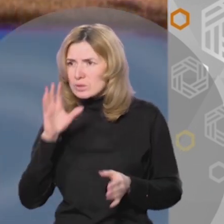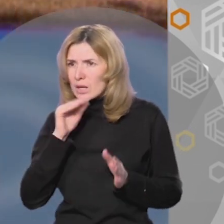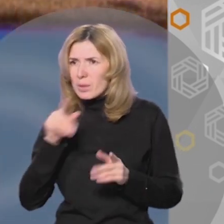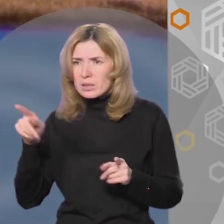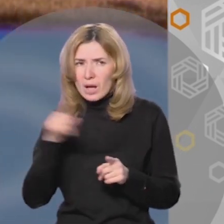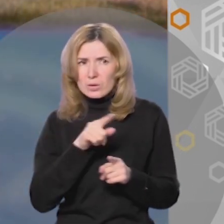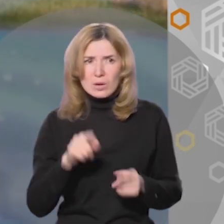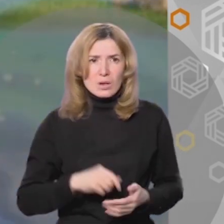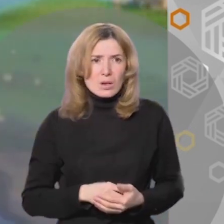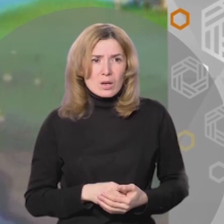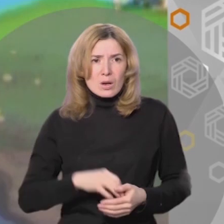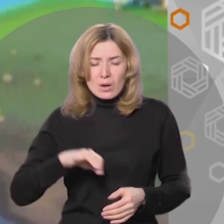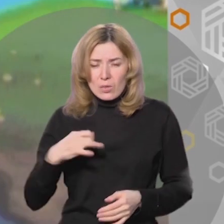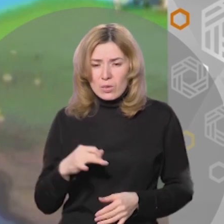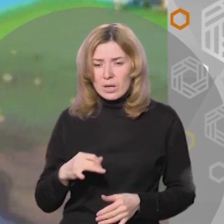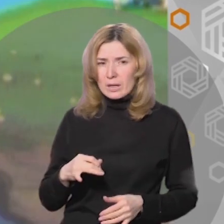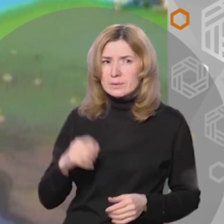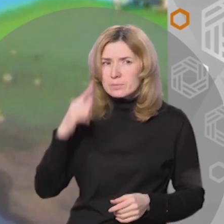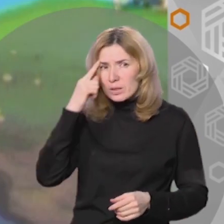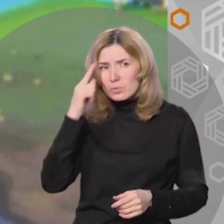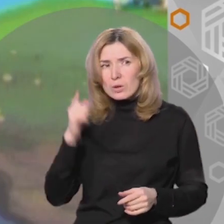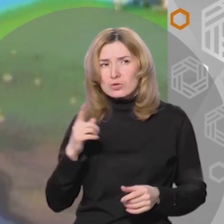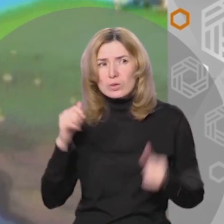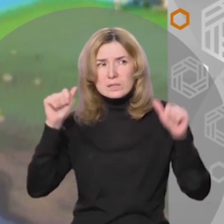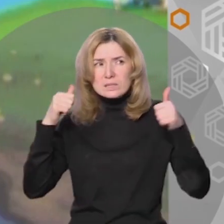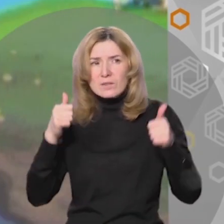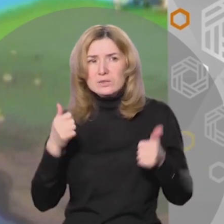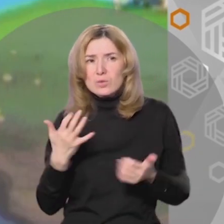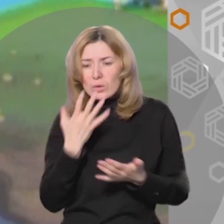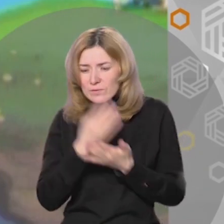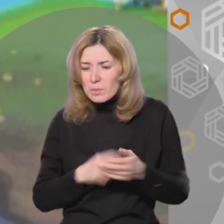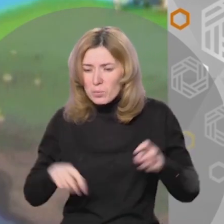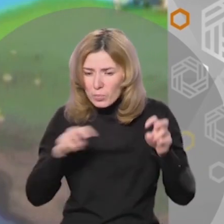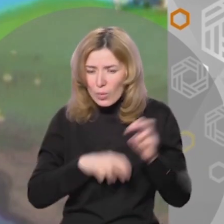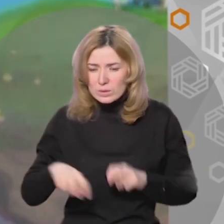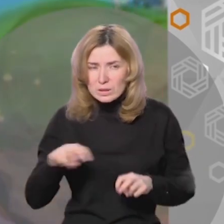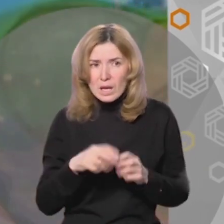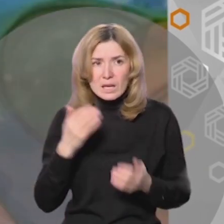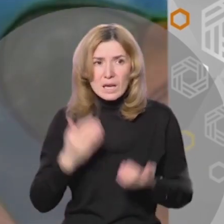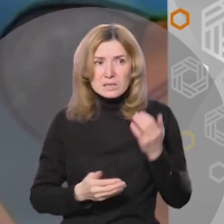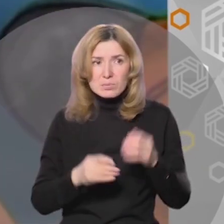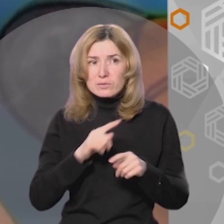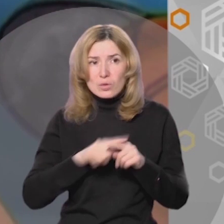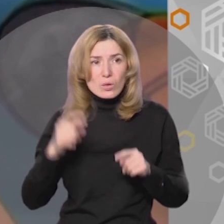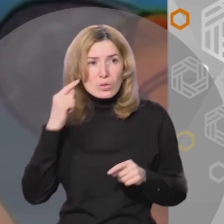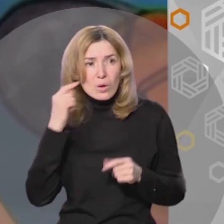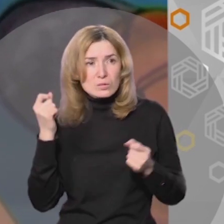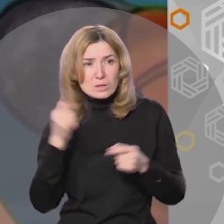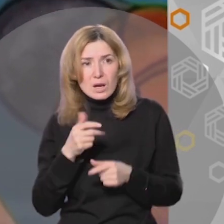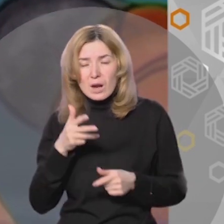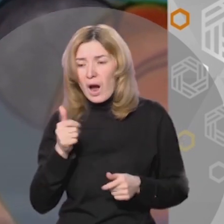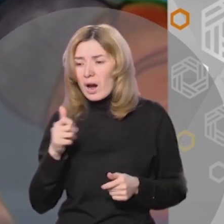Бернару. Вздохнул Нюка, и неизвестно, сколько бы он продолжал свои поиски, если бы вскоре не